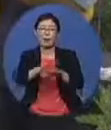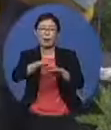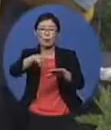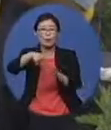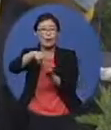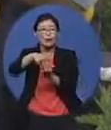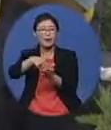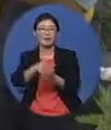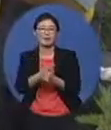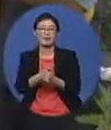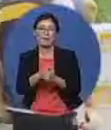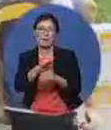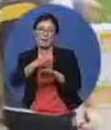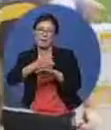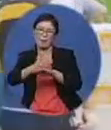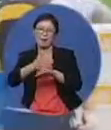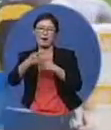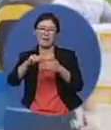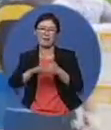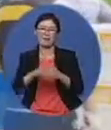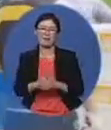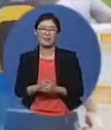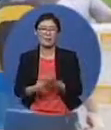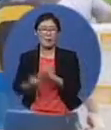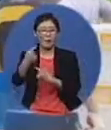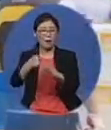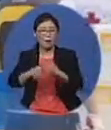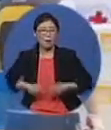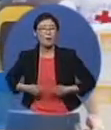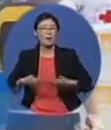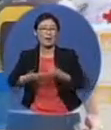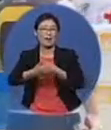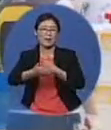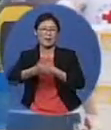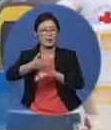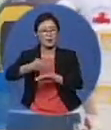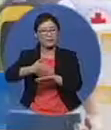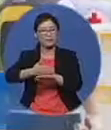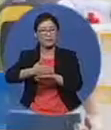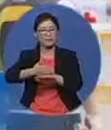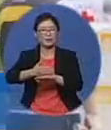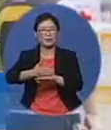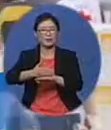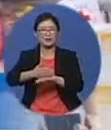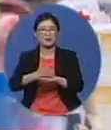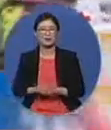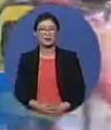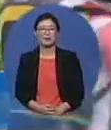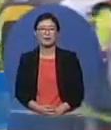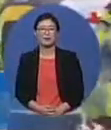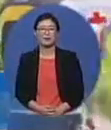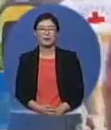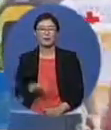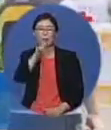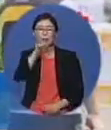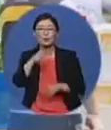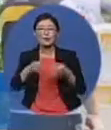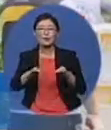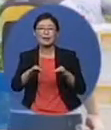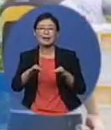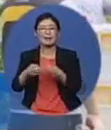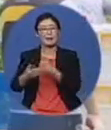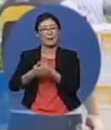천군 만마를 얻은 느낌입니다. 찾아서 봉사해주는 것도 고맙고요. 저 이렇게 국민은행에서 이렇게